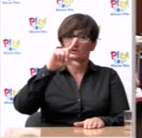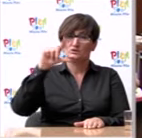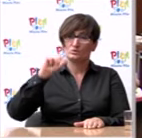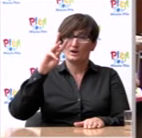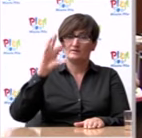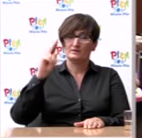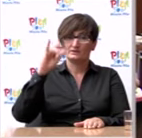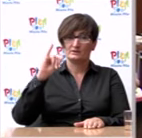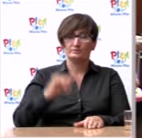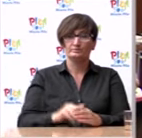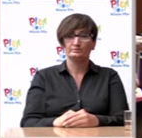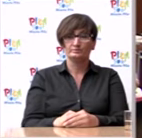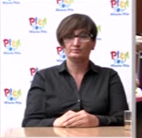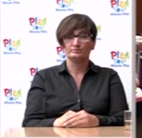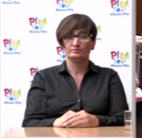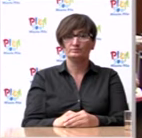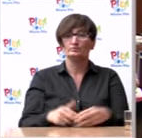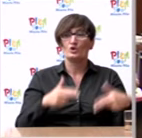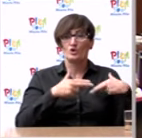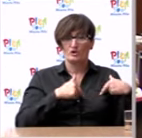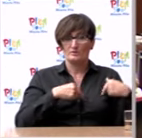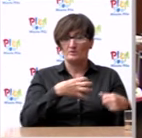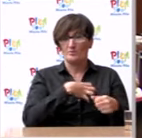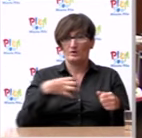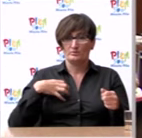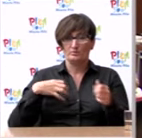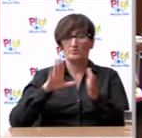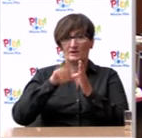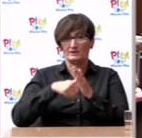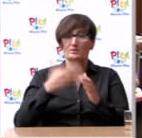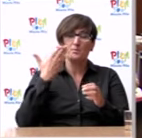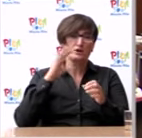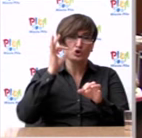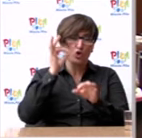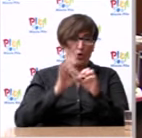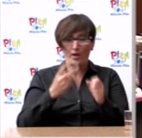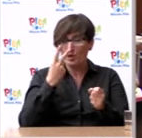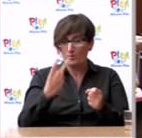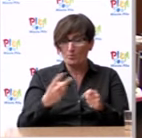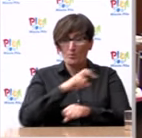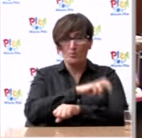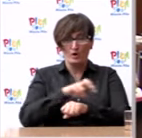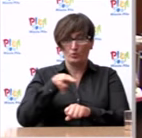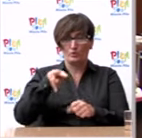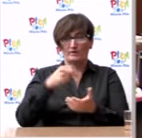Panie Przewodniczący, Wysoka Rado. Komisja Gospodarki Miejskiej bardzo szczegółowo przyglądała się temu projektowi